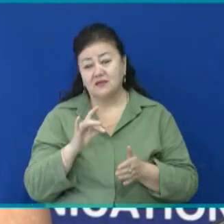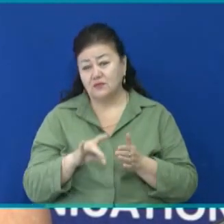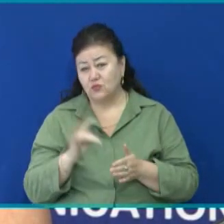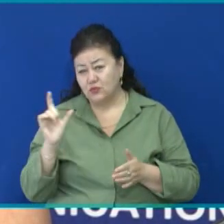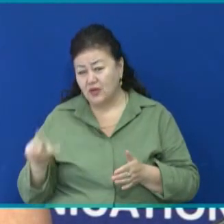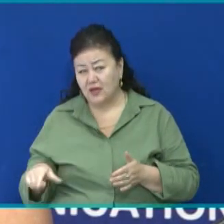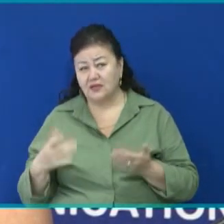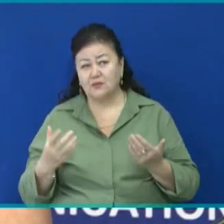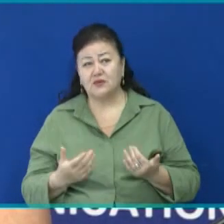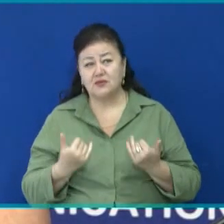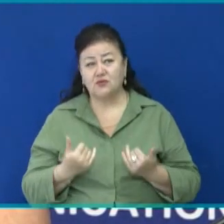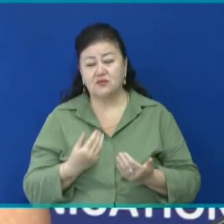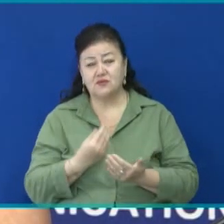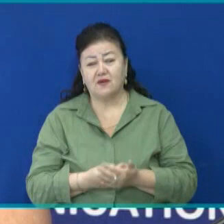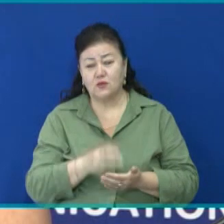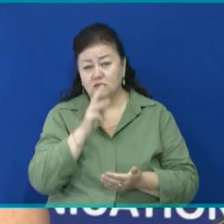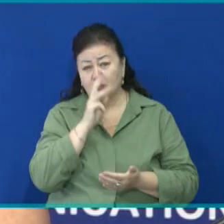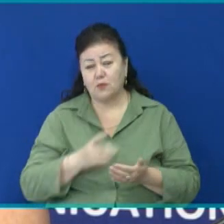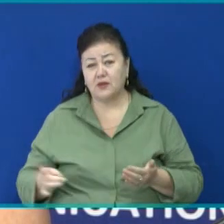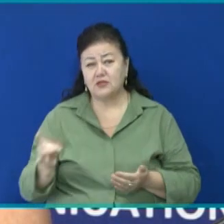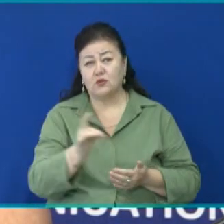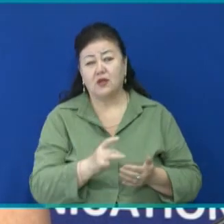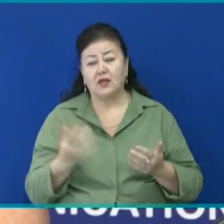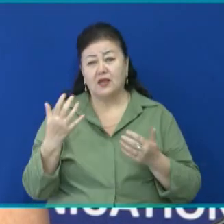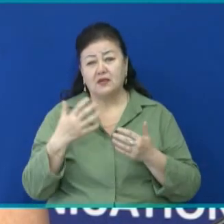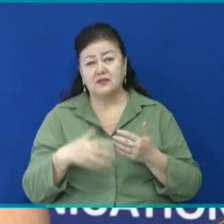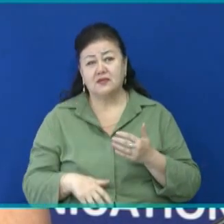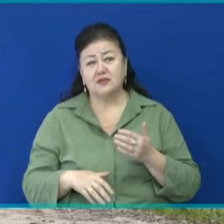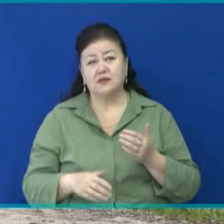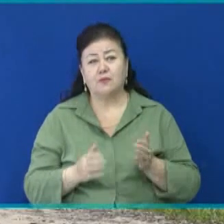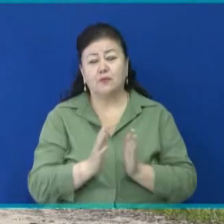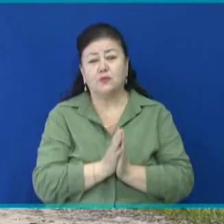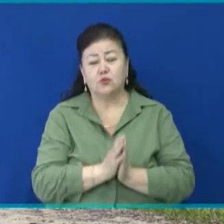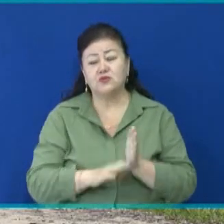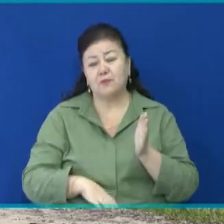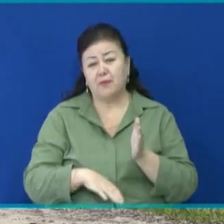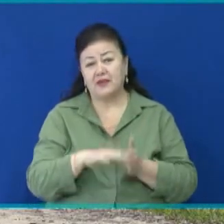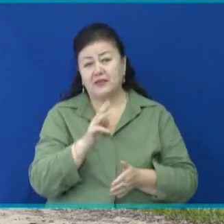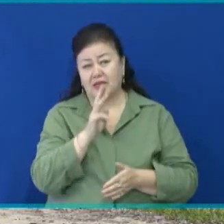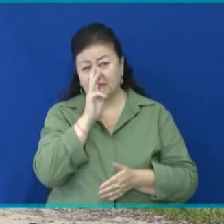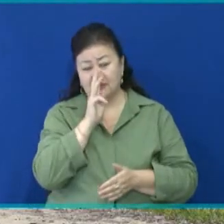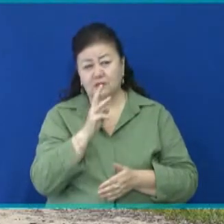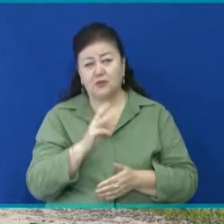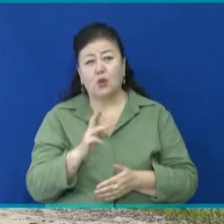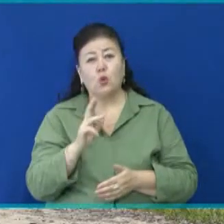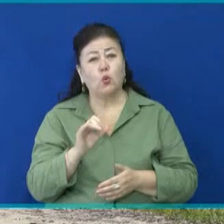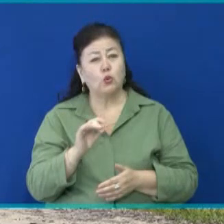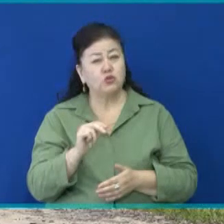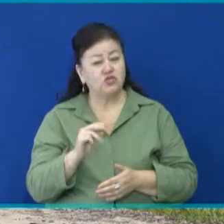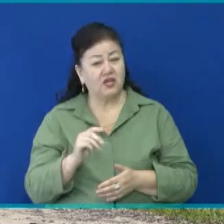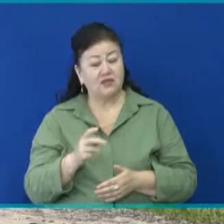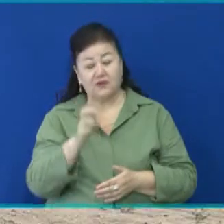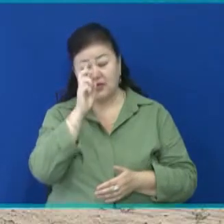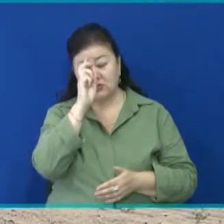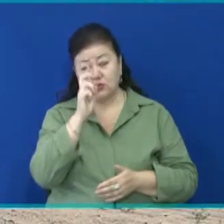ретінде кәсіпорнымыздағы жалақыны республика бойынша орташа есеппен көтеруді сұраймыз. Сондай-ақ Курчатов су арнасы мемлекеттік коммуналдық